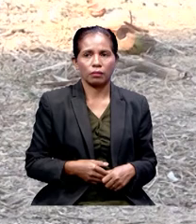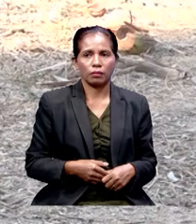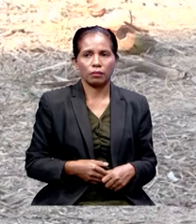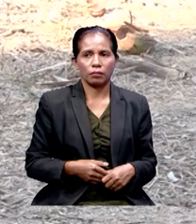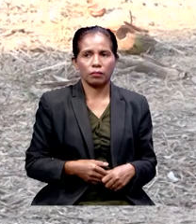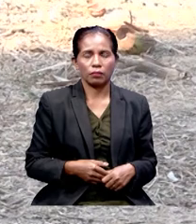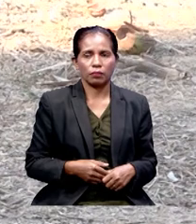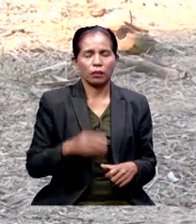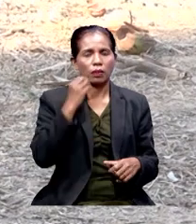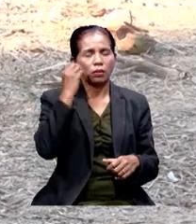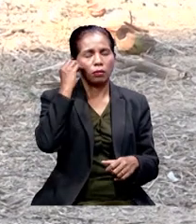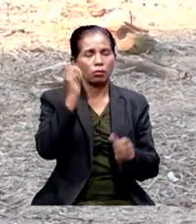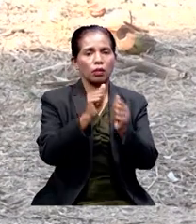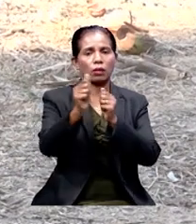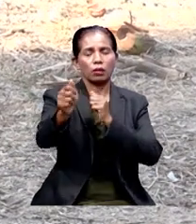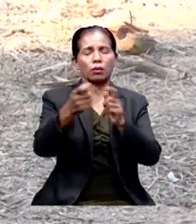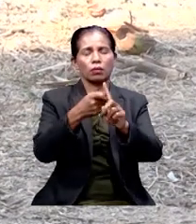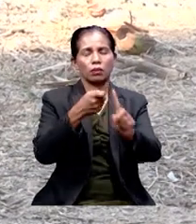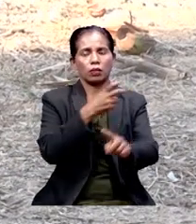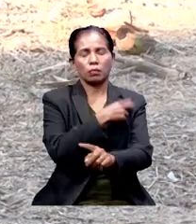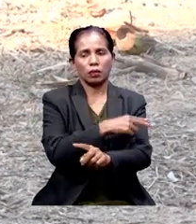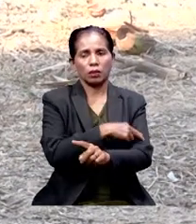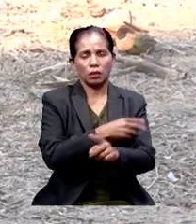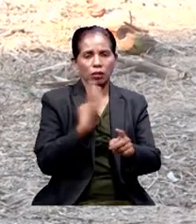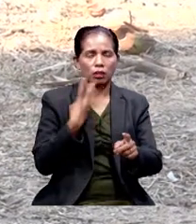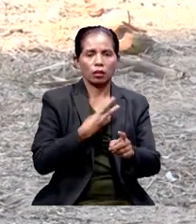Tambah hela dok ne. Ne kus pamos